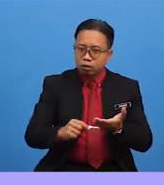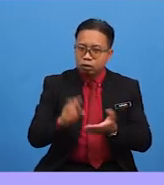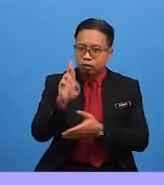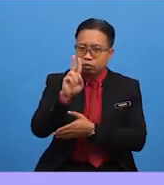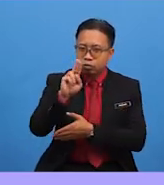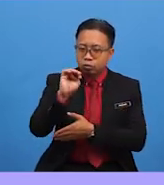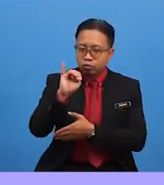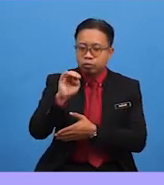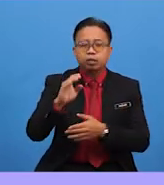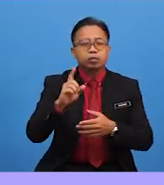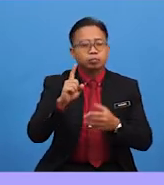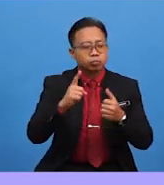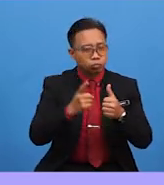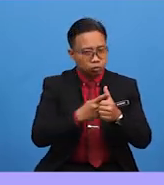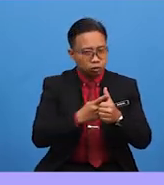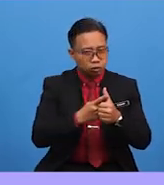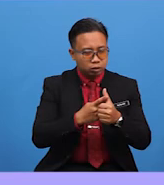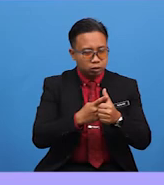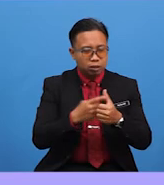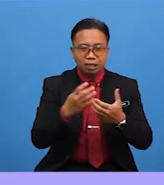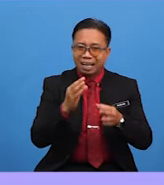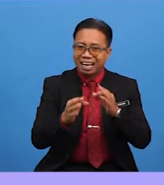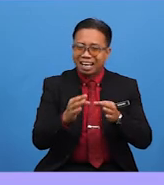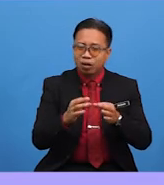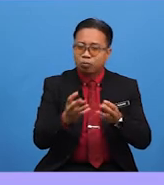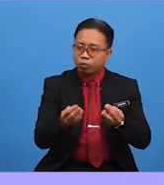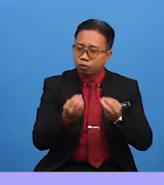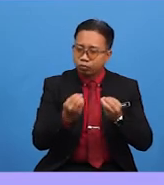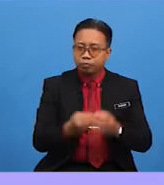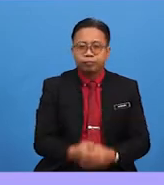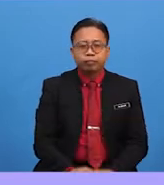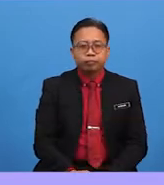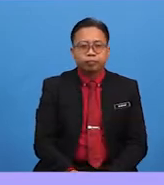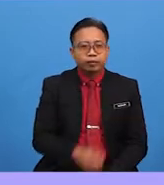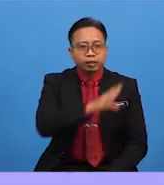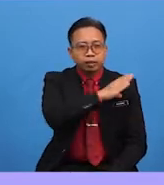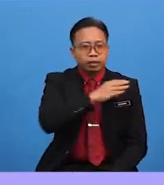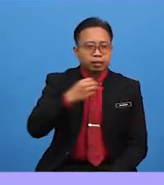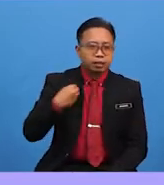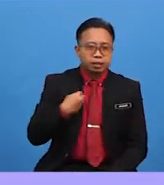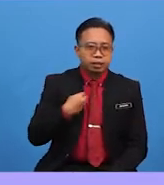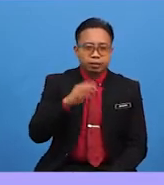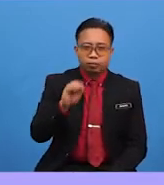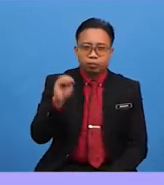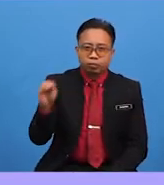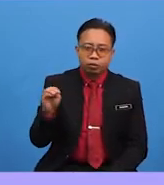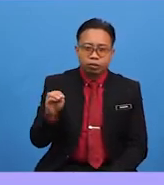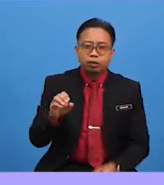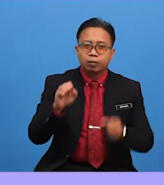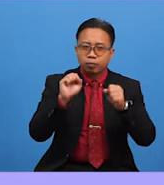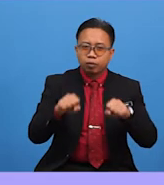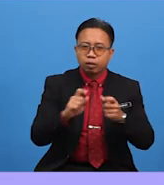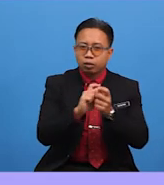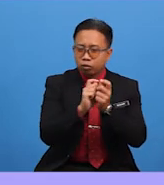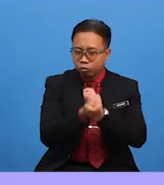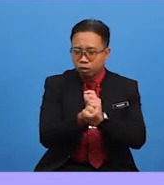rumi dahulu ke sekiranya perlu. Dan kemudian murid-murid